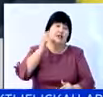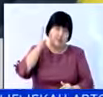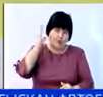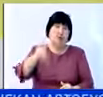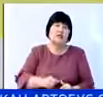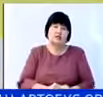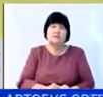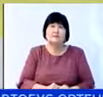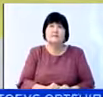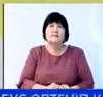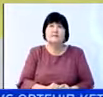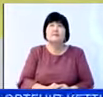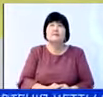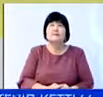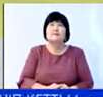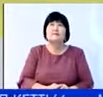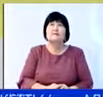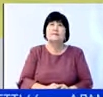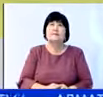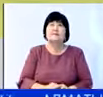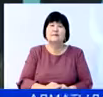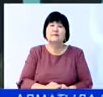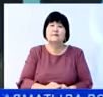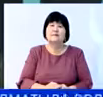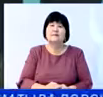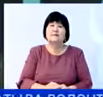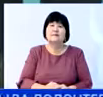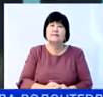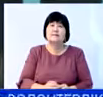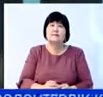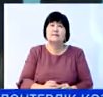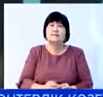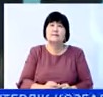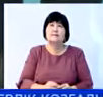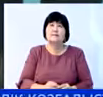Мадина Жұмәділдаева, Бауыржан Қожамұратов, Қанат Махамбетов, Қызылорда телеарнасы, Сырдария ауданынан.